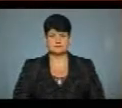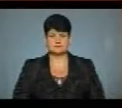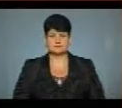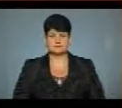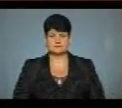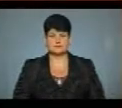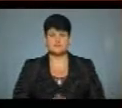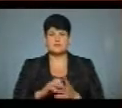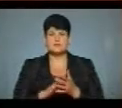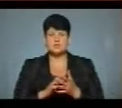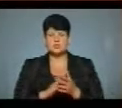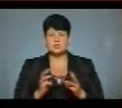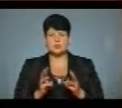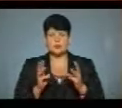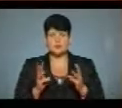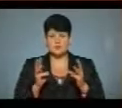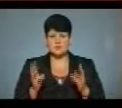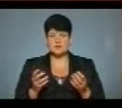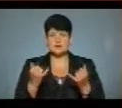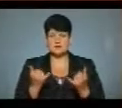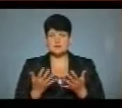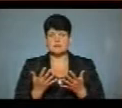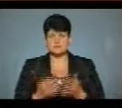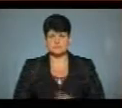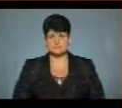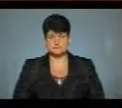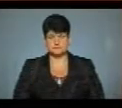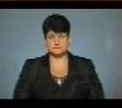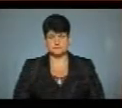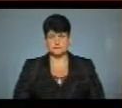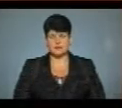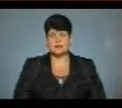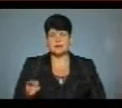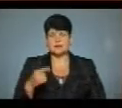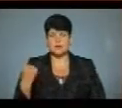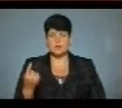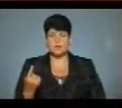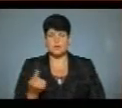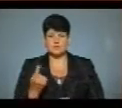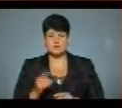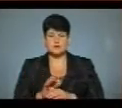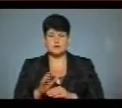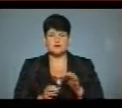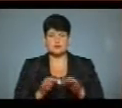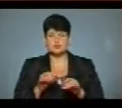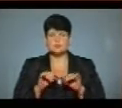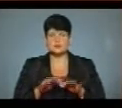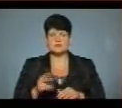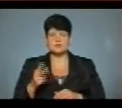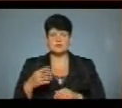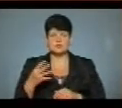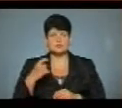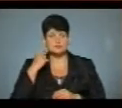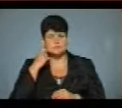І причину займання, каже Ірина Крупа, наразі встановлюють. На Тернопільщині скерували до суду справу на